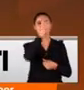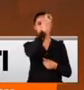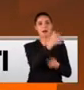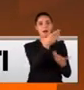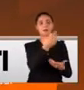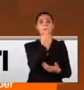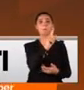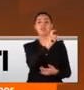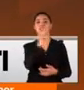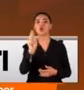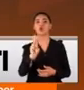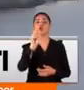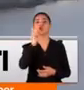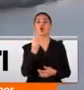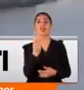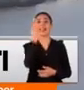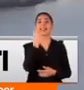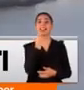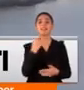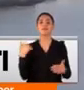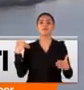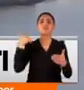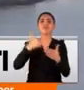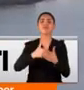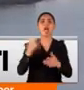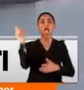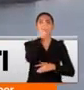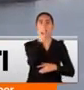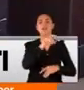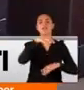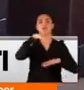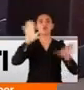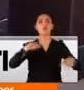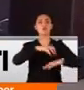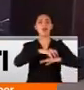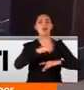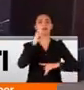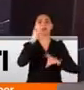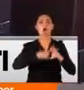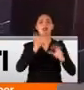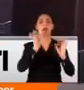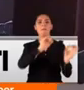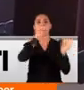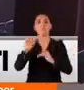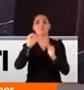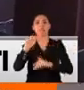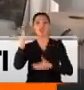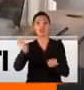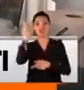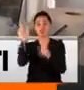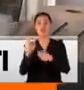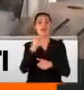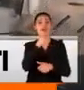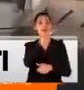Charlie 1997 yılından beri Aydın Kuşadası'ndaki bir otelde yaz tatili yapıyordu. Çalışanlarla dost olan İngiliz